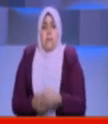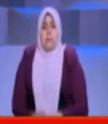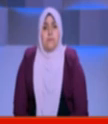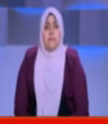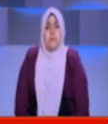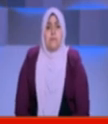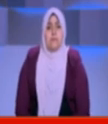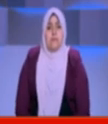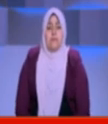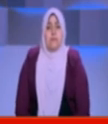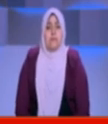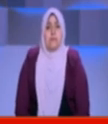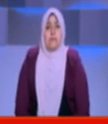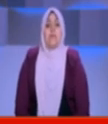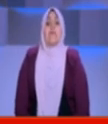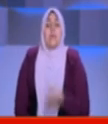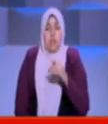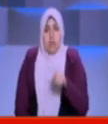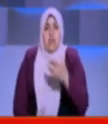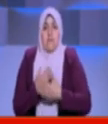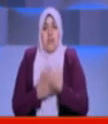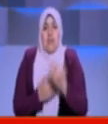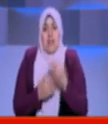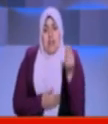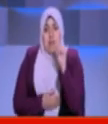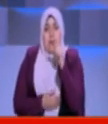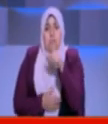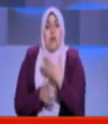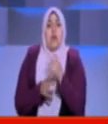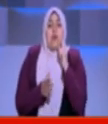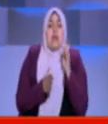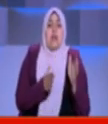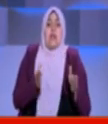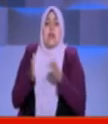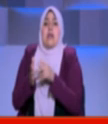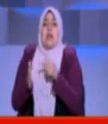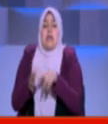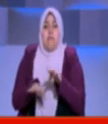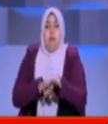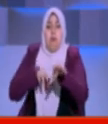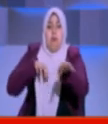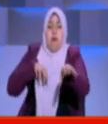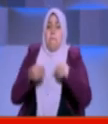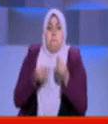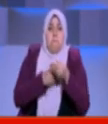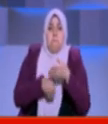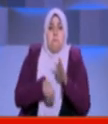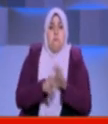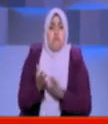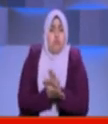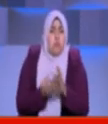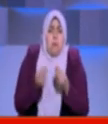الذي يتوافر بأن السيد مصطفى الكاظمي قريب من الجانب الإيراني ولم يتحدث ولم يتطرق حول